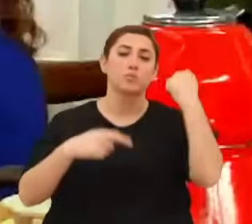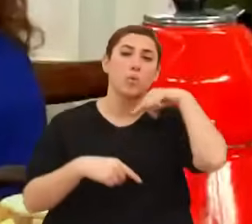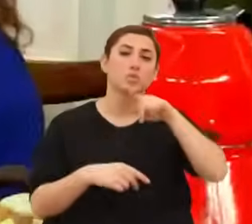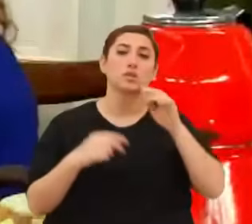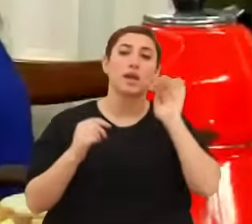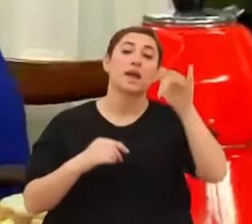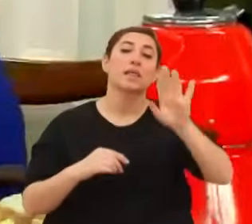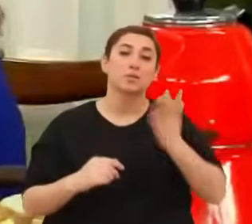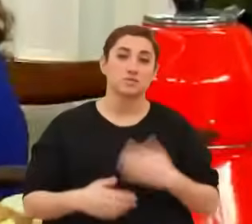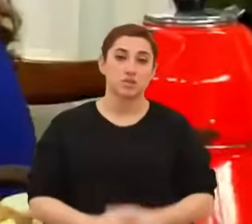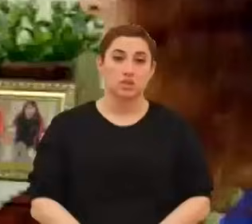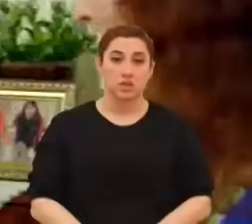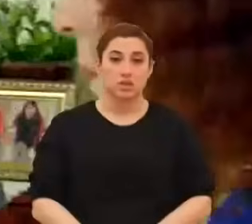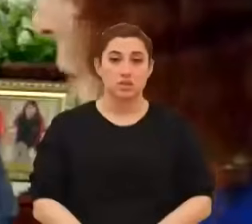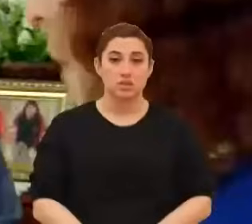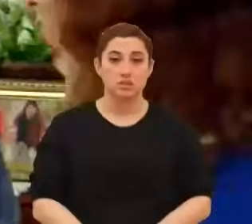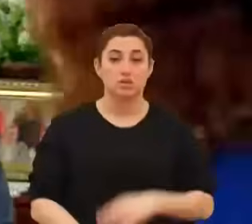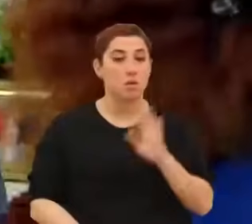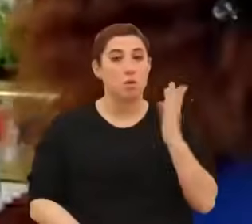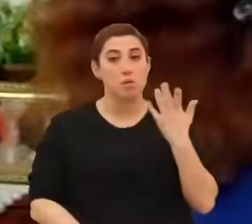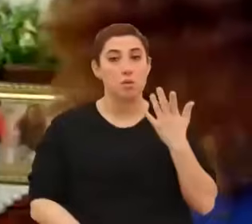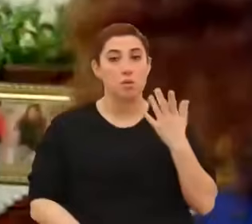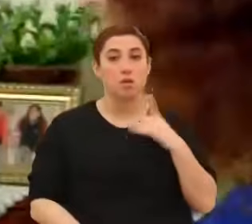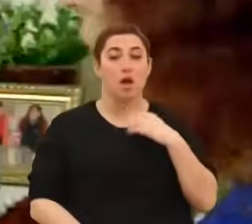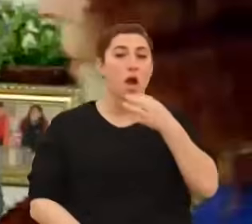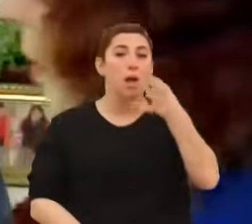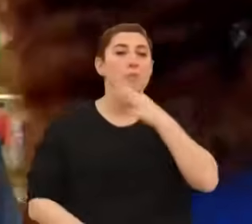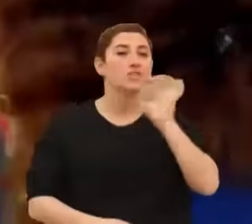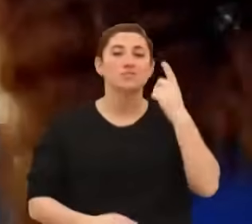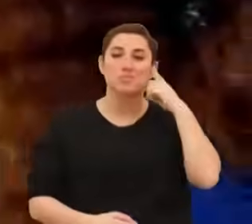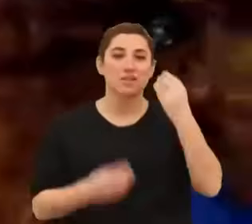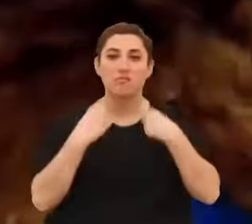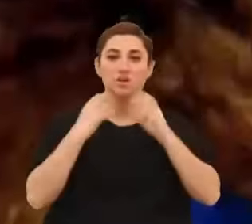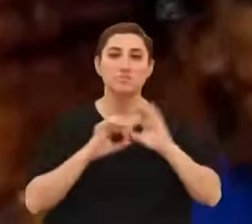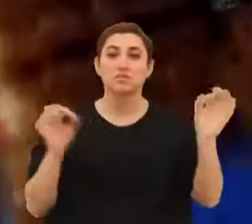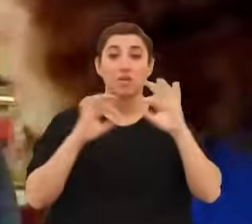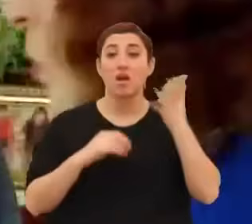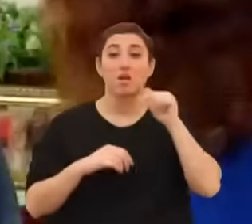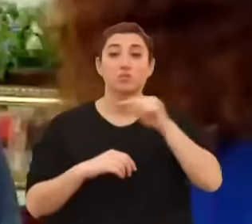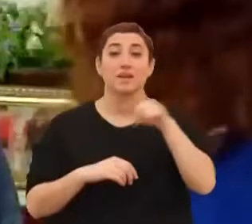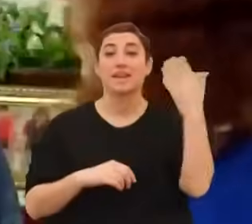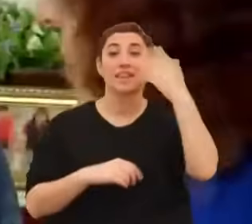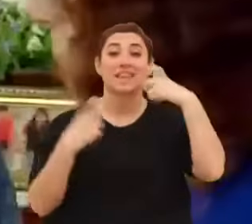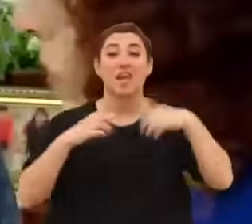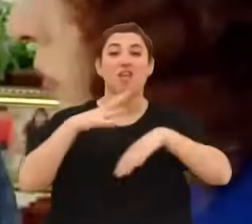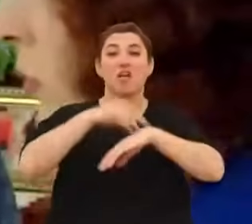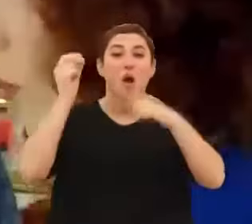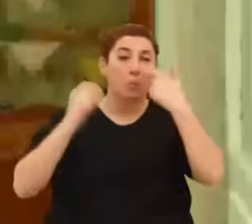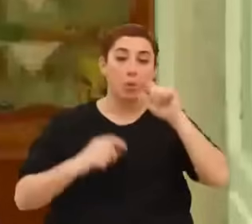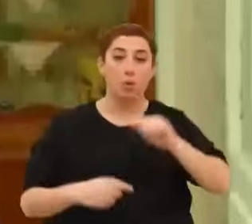yüzden şey yapamamışlar, gelememişler yani. Allah Allah ya. Ajanslarda falan da hiçbir şey geçmedi öyle. Herhalde bunların gittikleri yer dağ